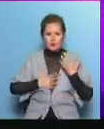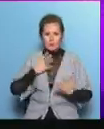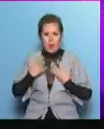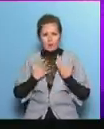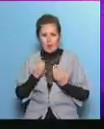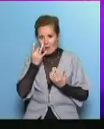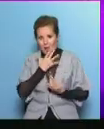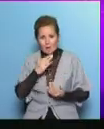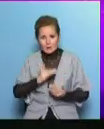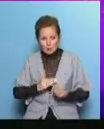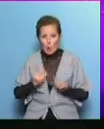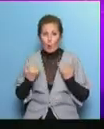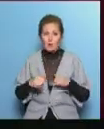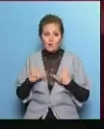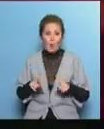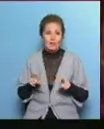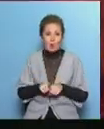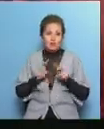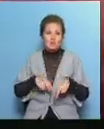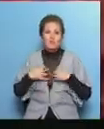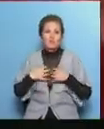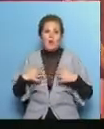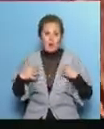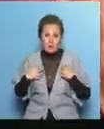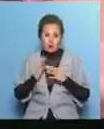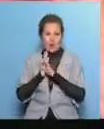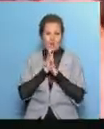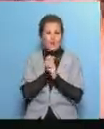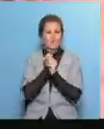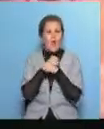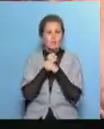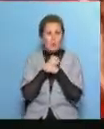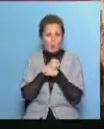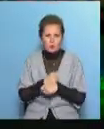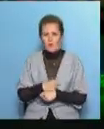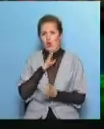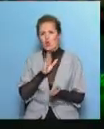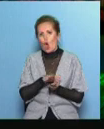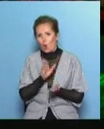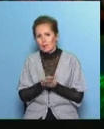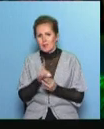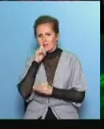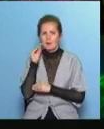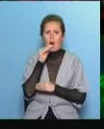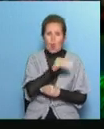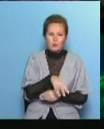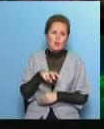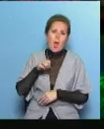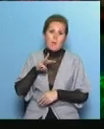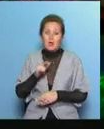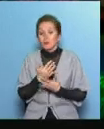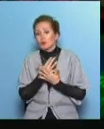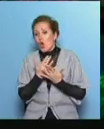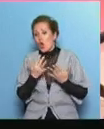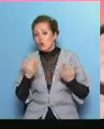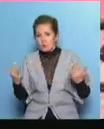Удивляют зрители и четвероногие артисты. На манеже целый караван верблюдов, нильские крокодилы, страусы, ламы и еще множество экзотических